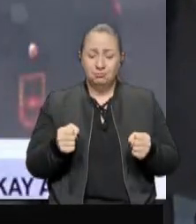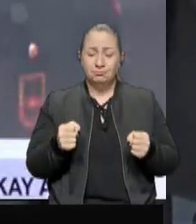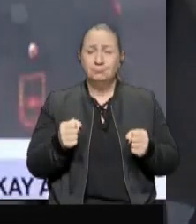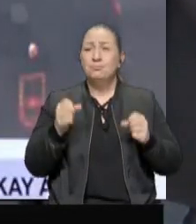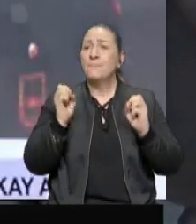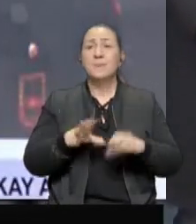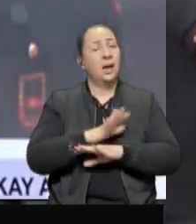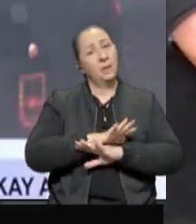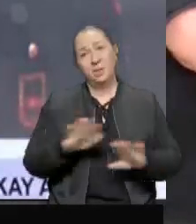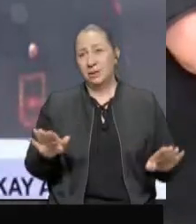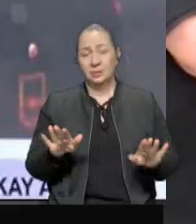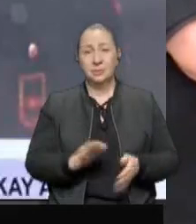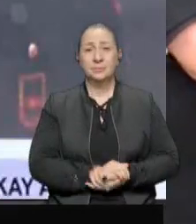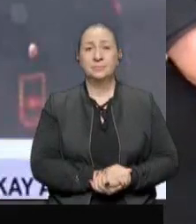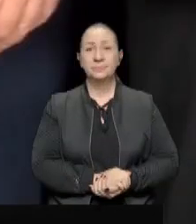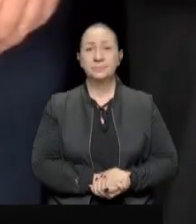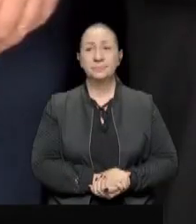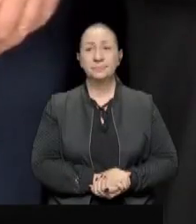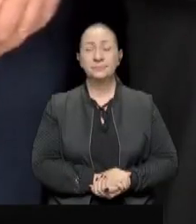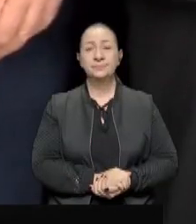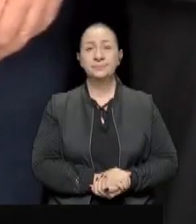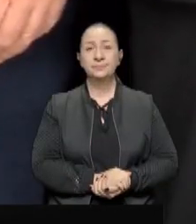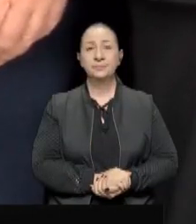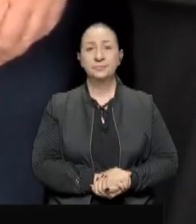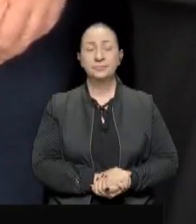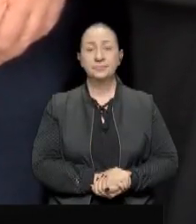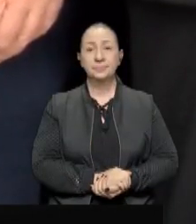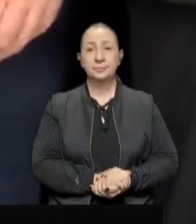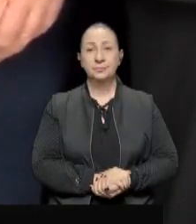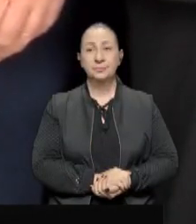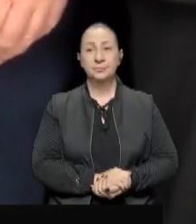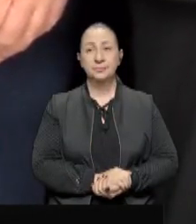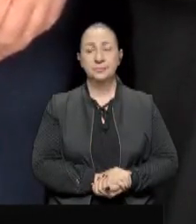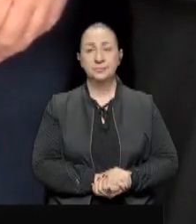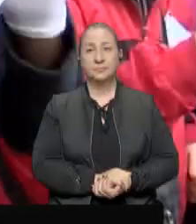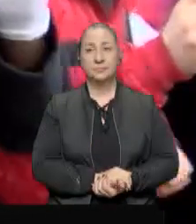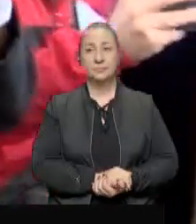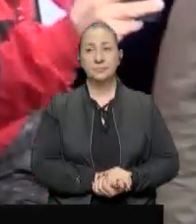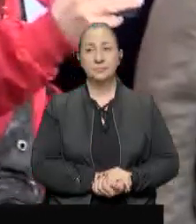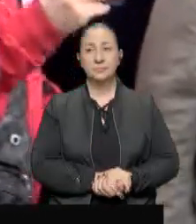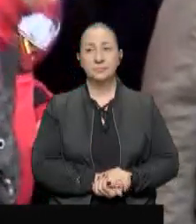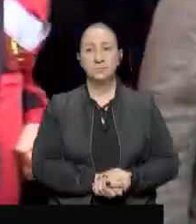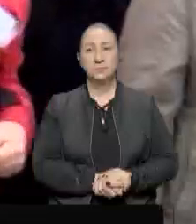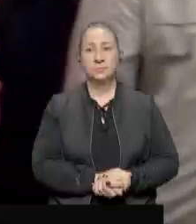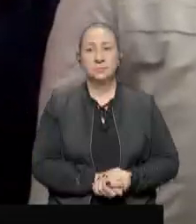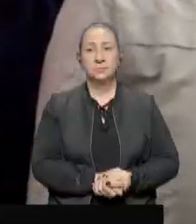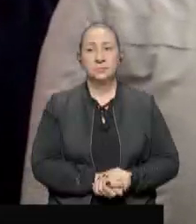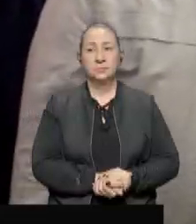boyunca elinden bir an olsun bırakmadı. Şehidimize rahmet ve mağfiret eylesin. Kıt olur!